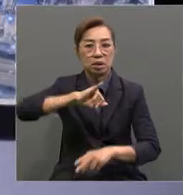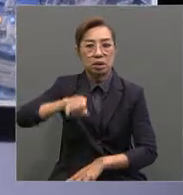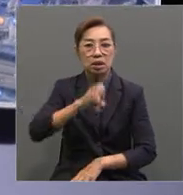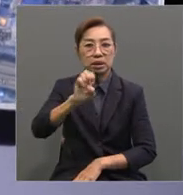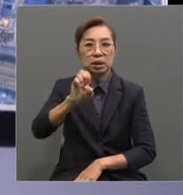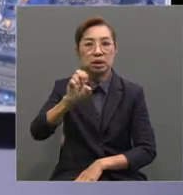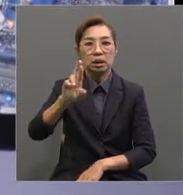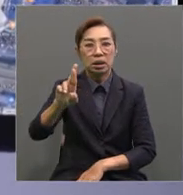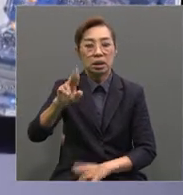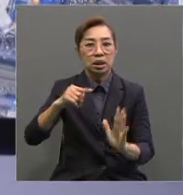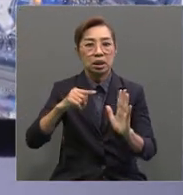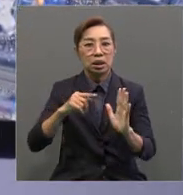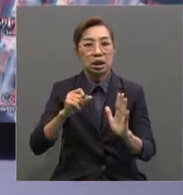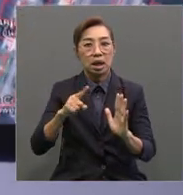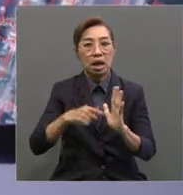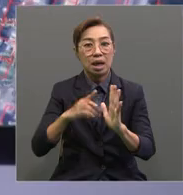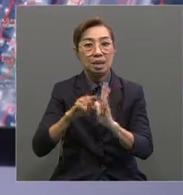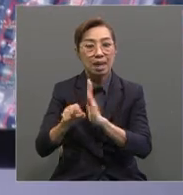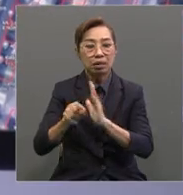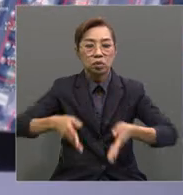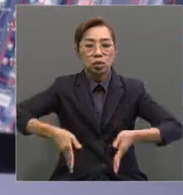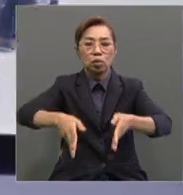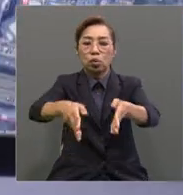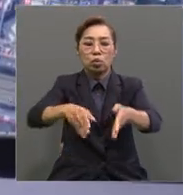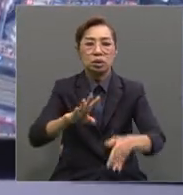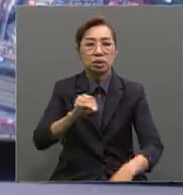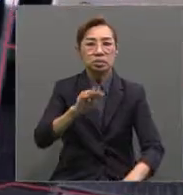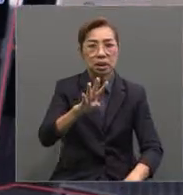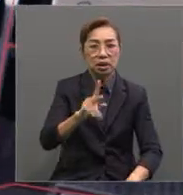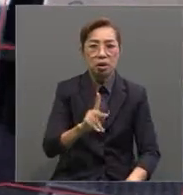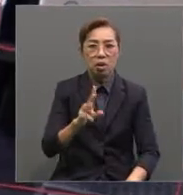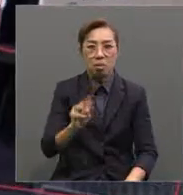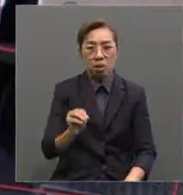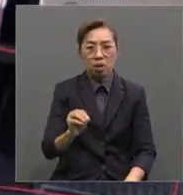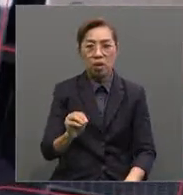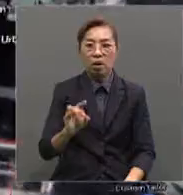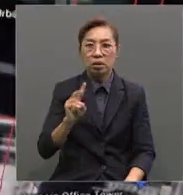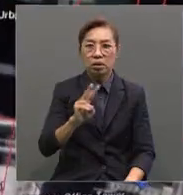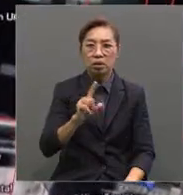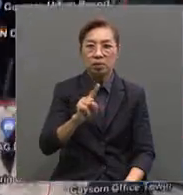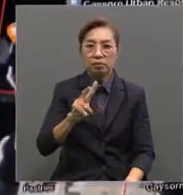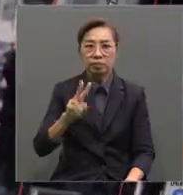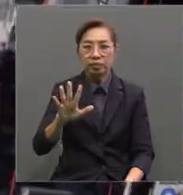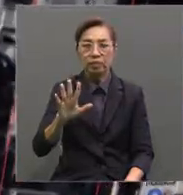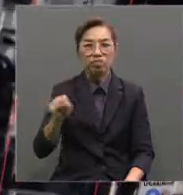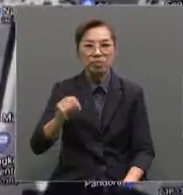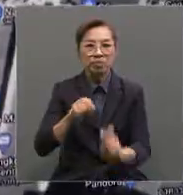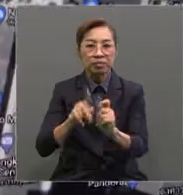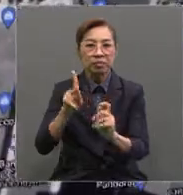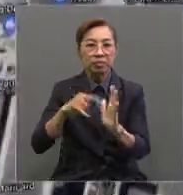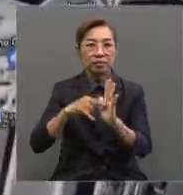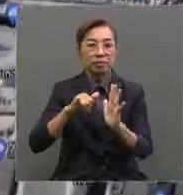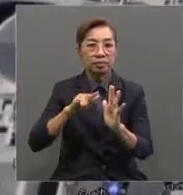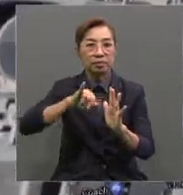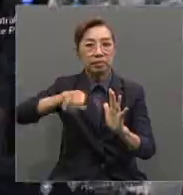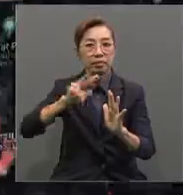ภูเก็ตก็ควบคุมตัวได้ที่บริเวณริมถนนทางหลวง 44หลักกิมที่ 125อำเภอกาญจนดิษเบื้องต้น